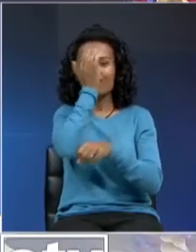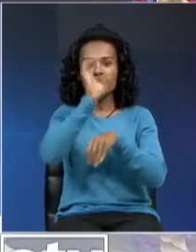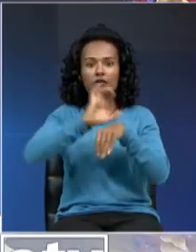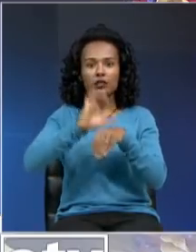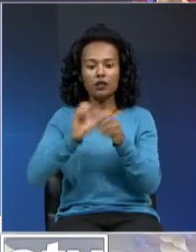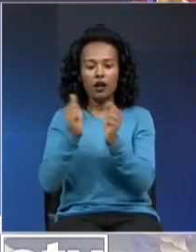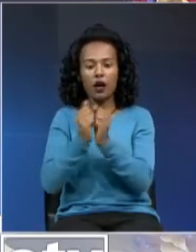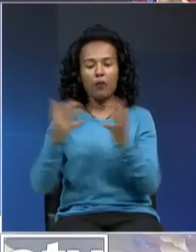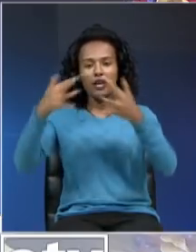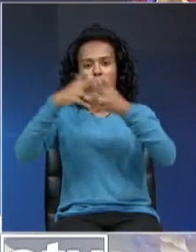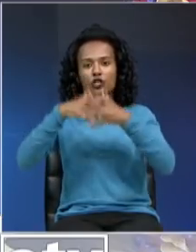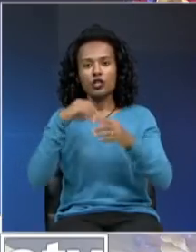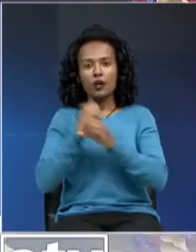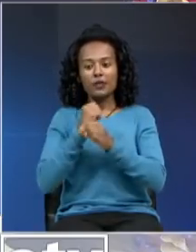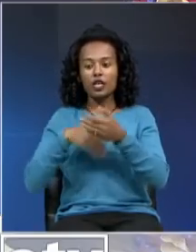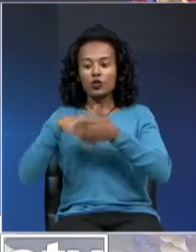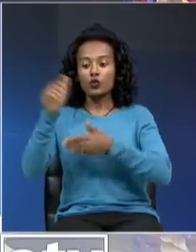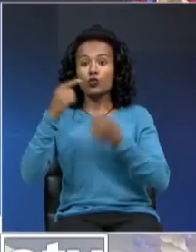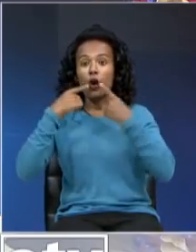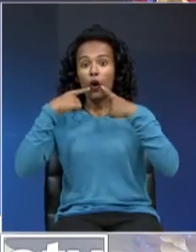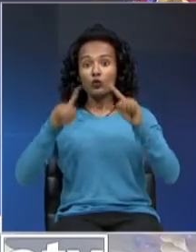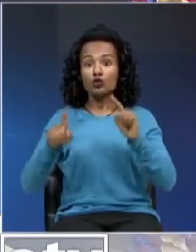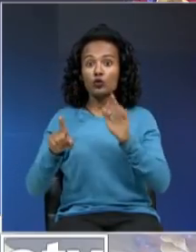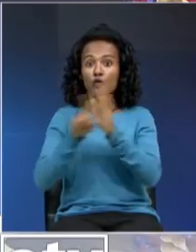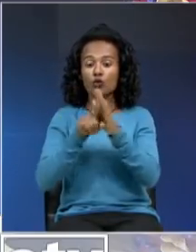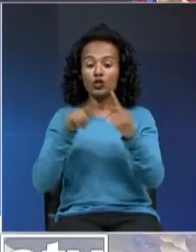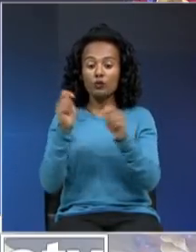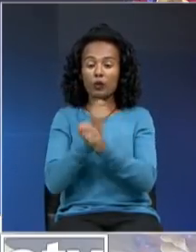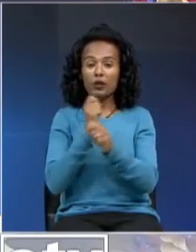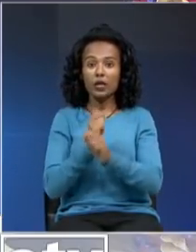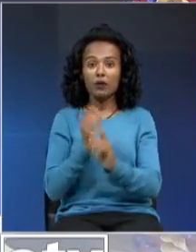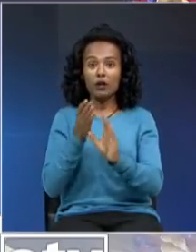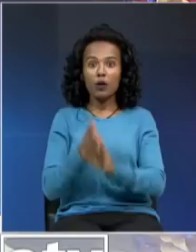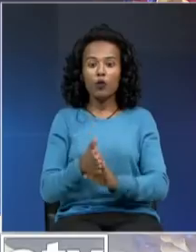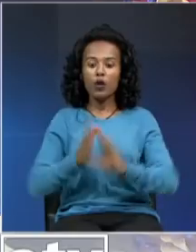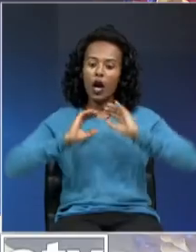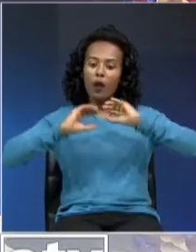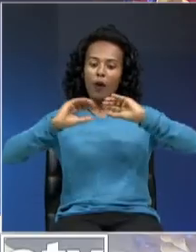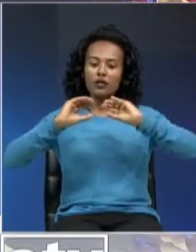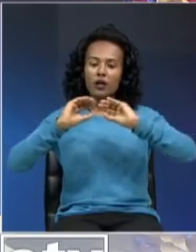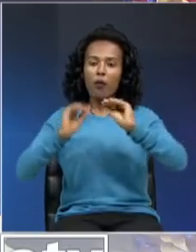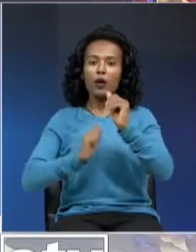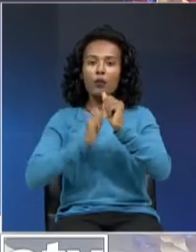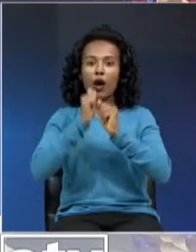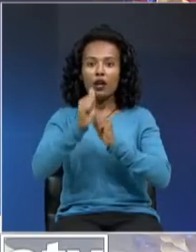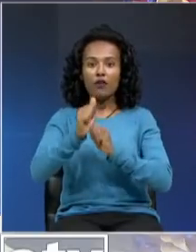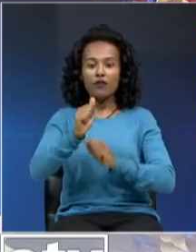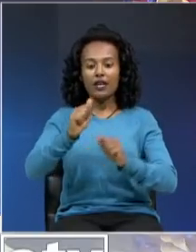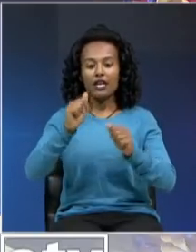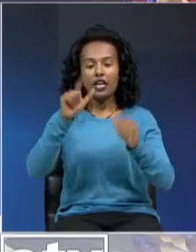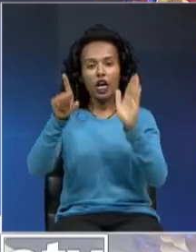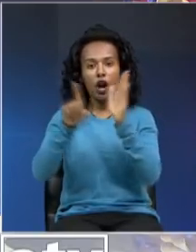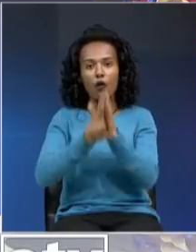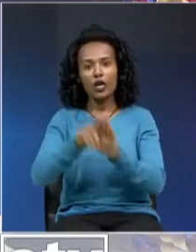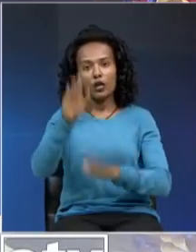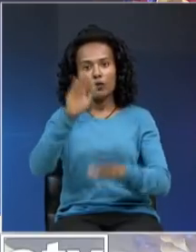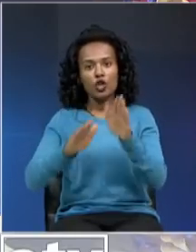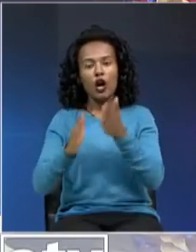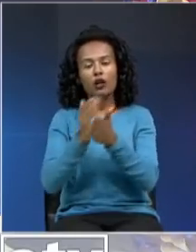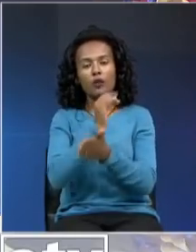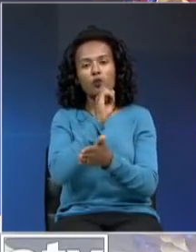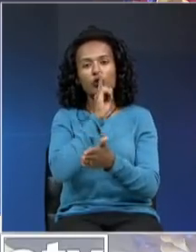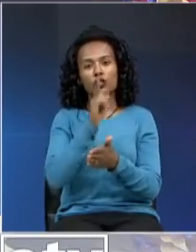ቤተክርስቲያን ጋር በቅንጅት ለመስራት የወጡ አዋጆችና ህጎችን በመተግበር ረገድ ከማስተማር ባለፈ ህጋዊ እርምጃ እንደሚወስድም